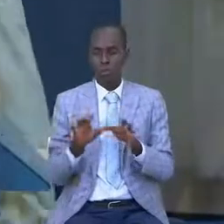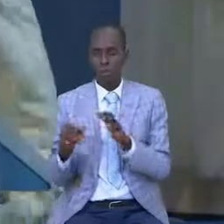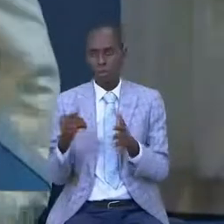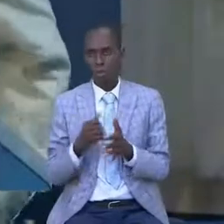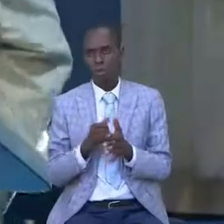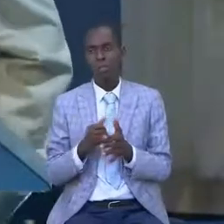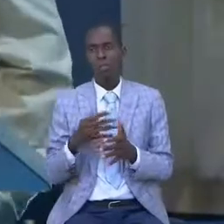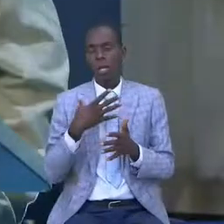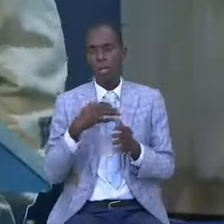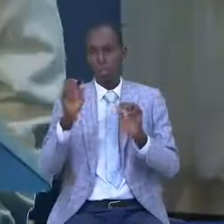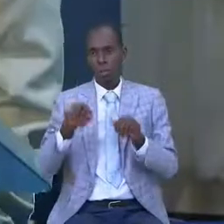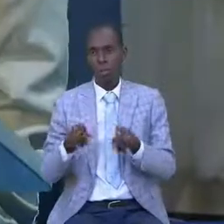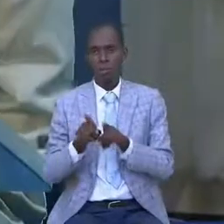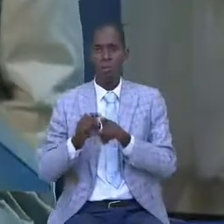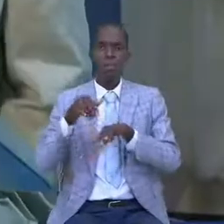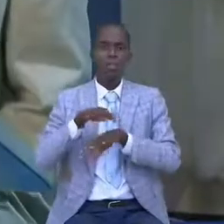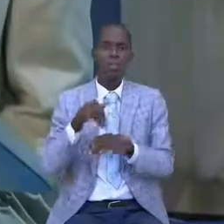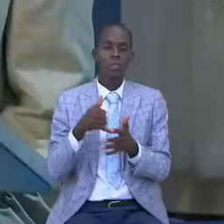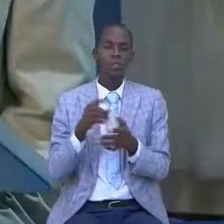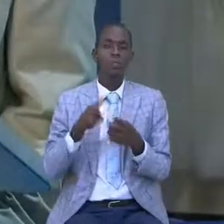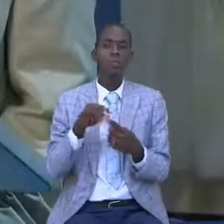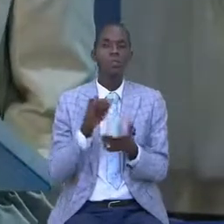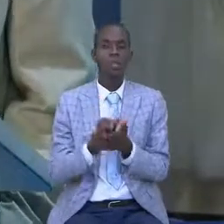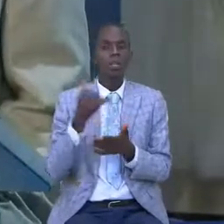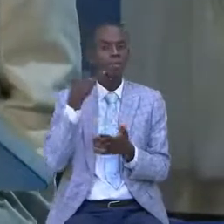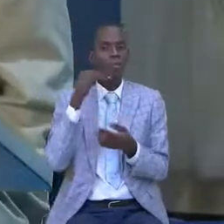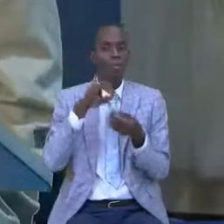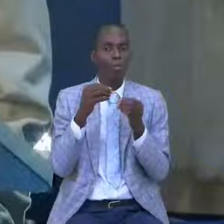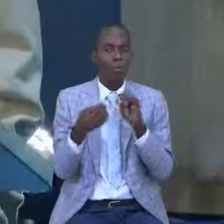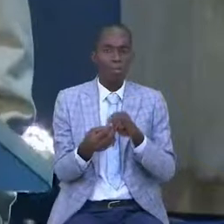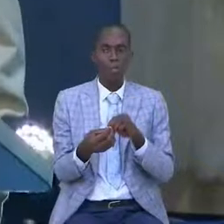remplir la fiche là.